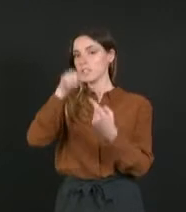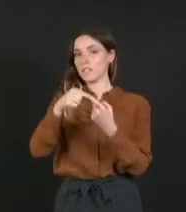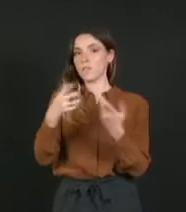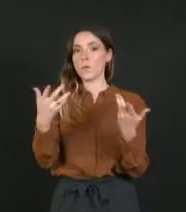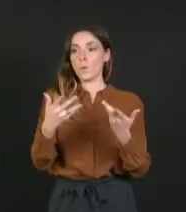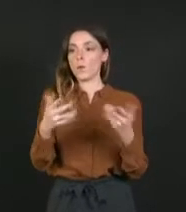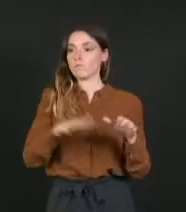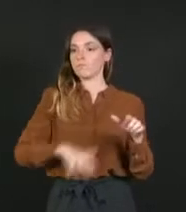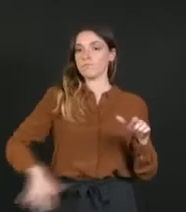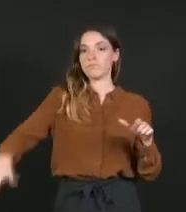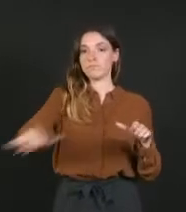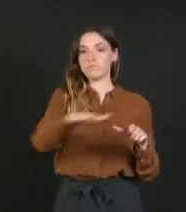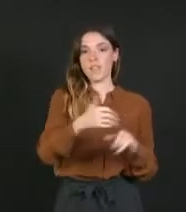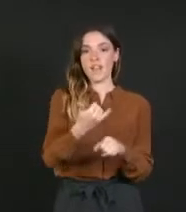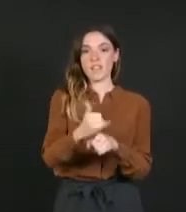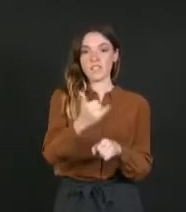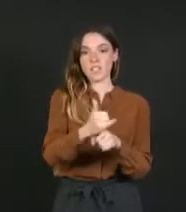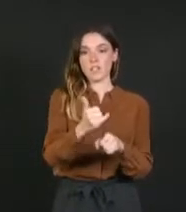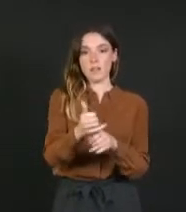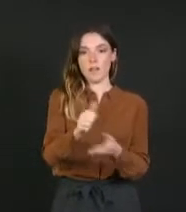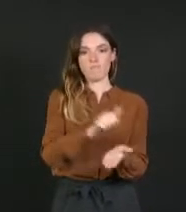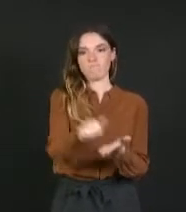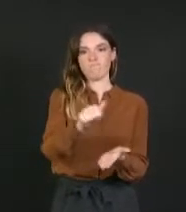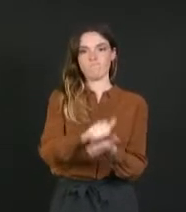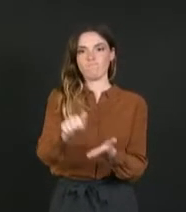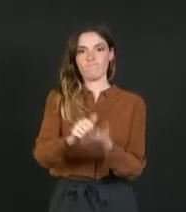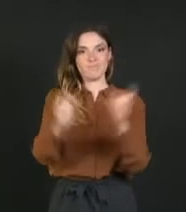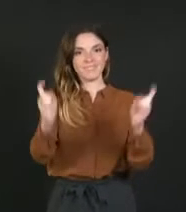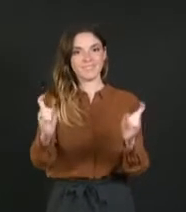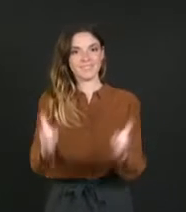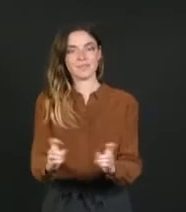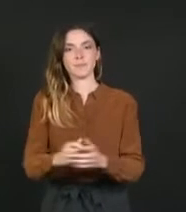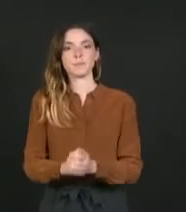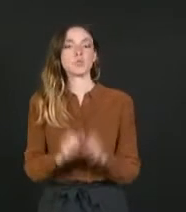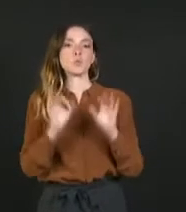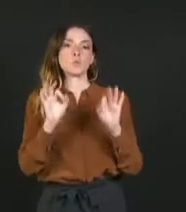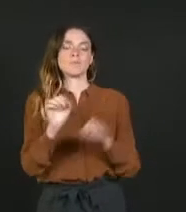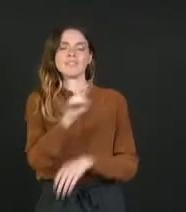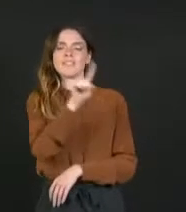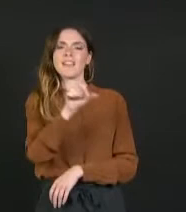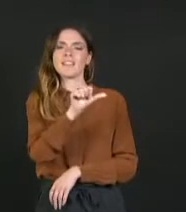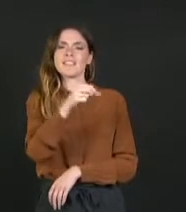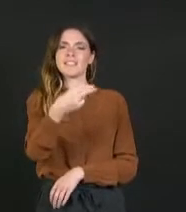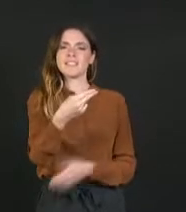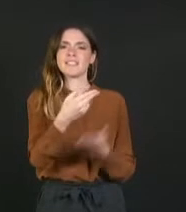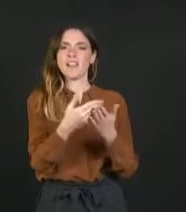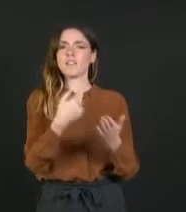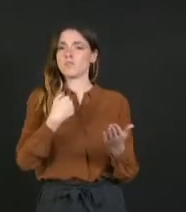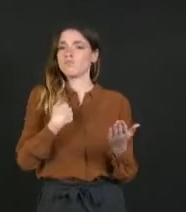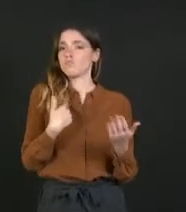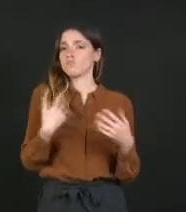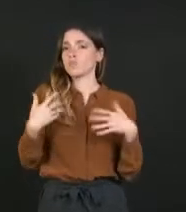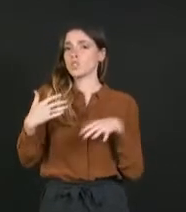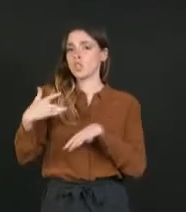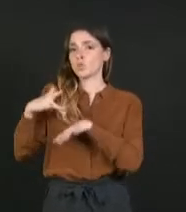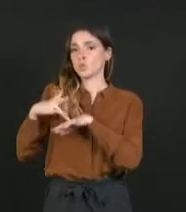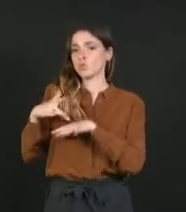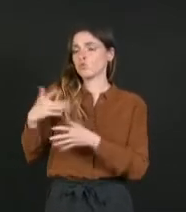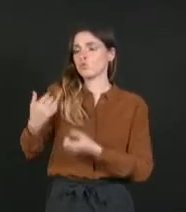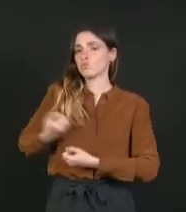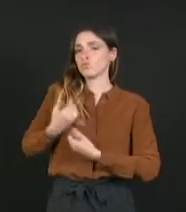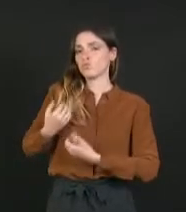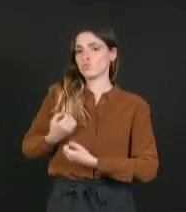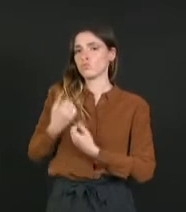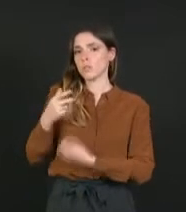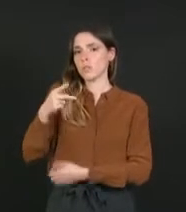l'artificialisation des sols. Alors, moi, je trouve que derrière le ZAN, et j'ai eu l'occasion de m'exprimer là-dessus avec Philippe